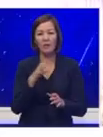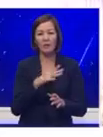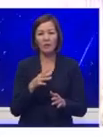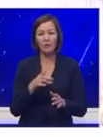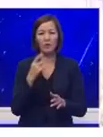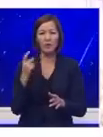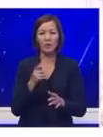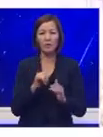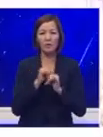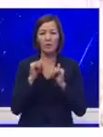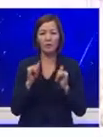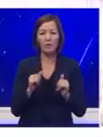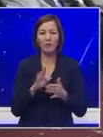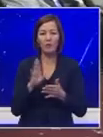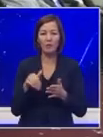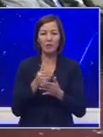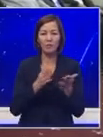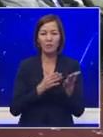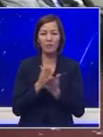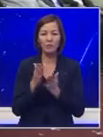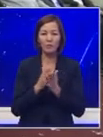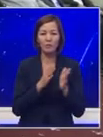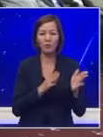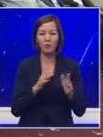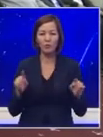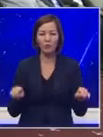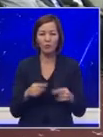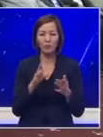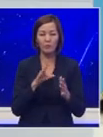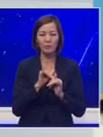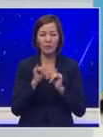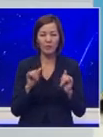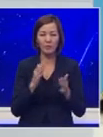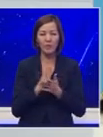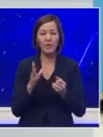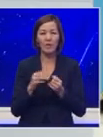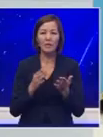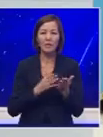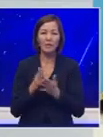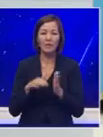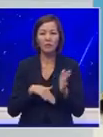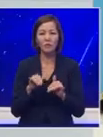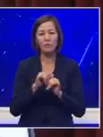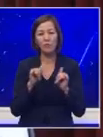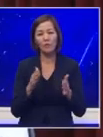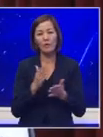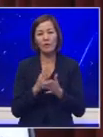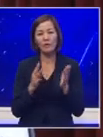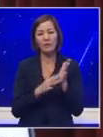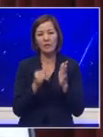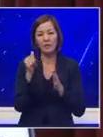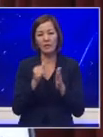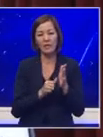ауданның экономикалық дамуының негізгі көрсеткіштері тұрақты өсіп жатыр. Аймақта аграрлы сала жақсы дамыған. Соңғы 8